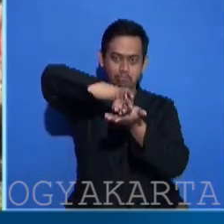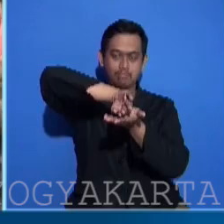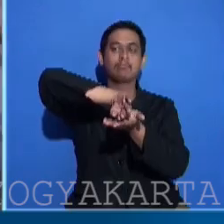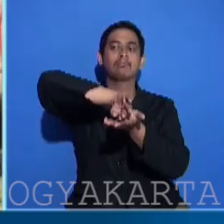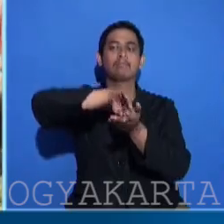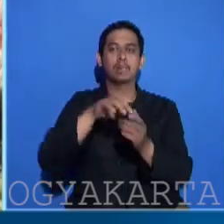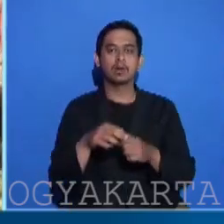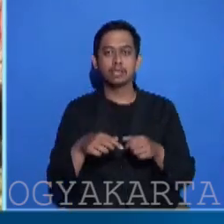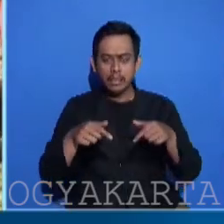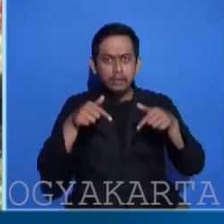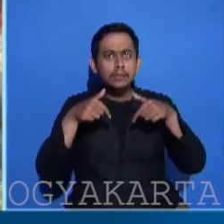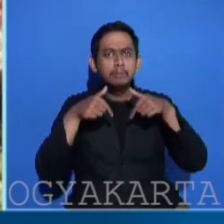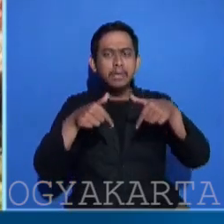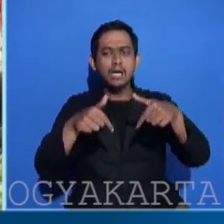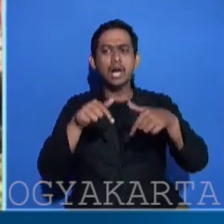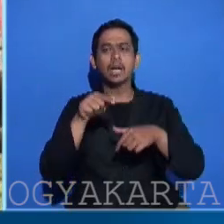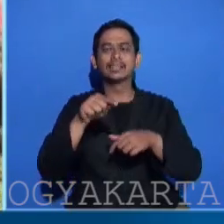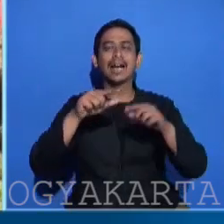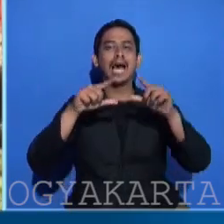ketika bus pariwisata dengan nopol